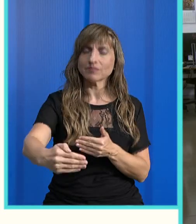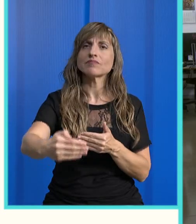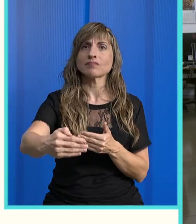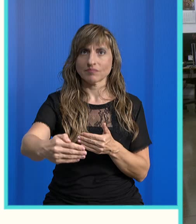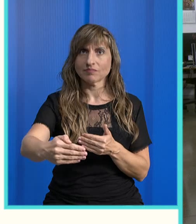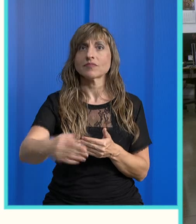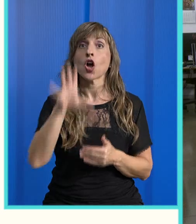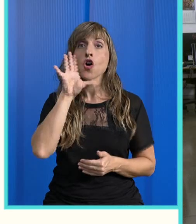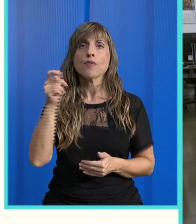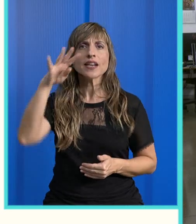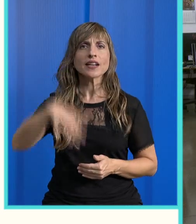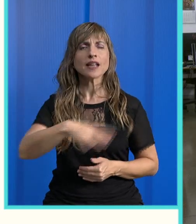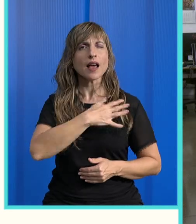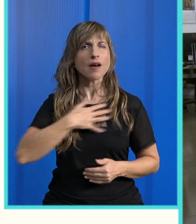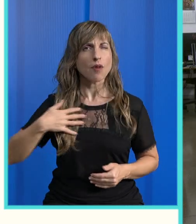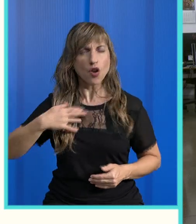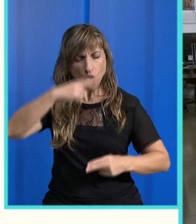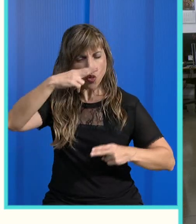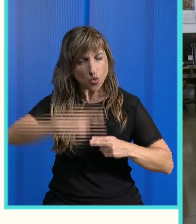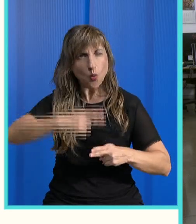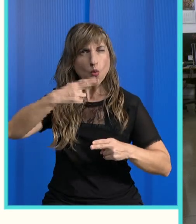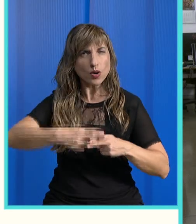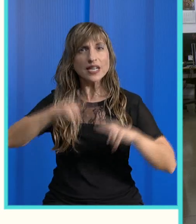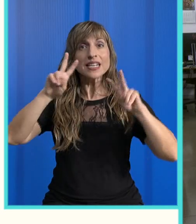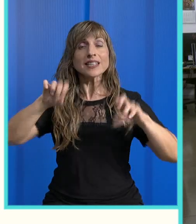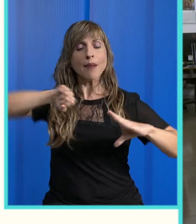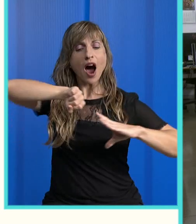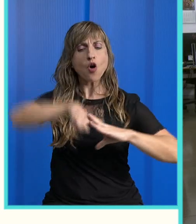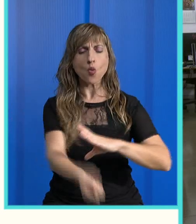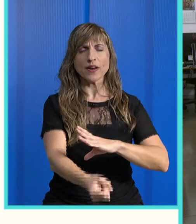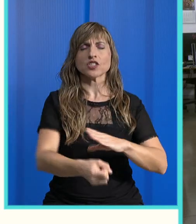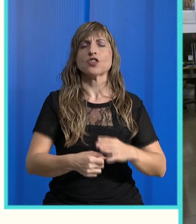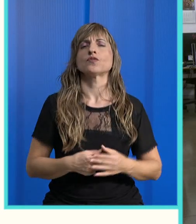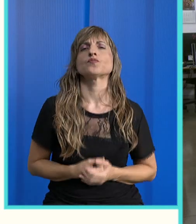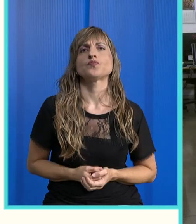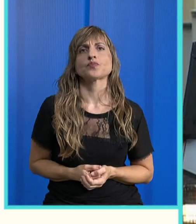el govern català vol fer front amb contundència les ocupacions delinqüencials.